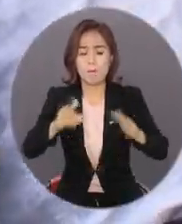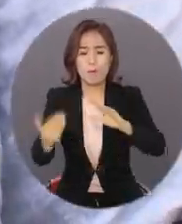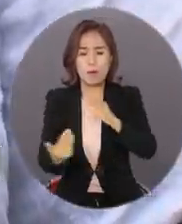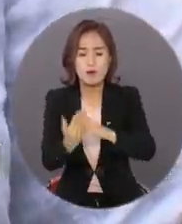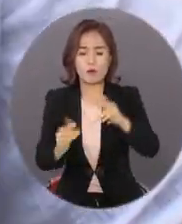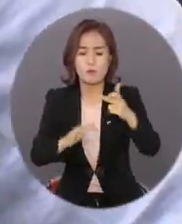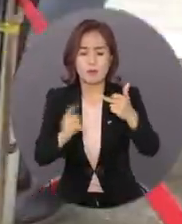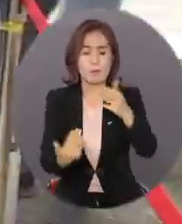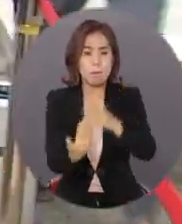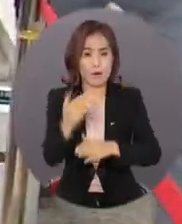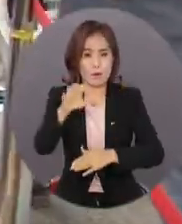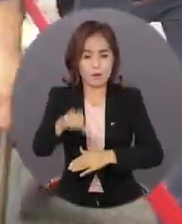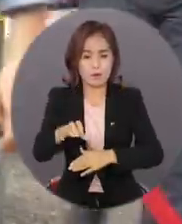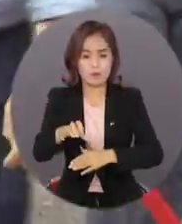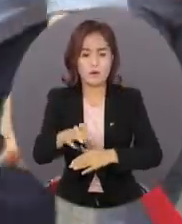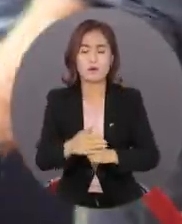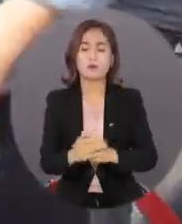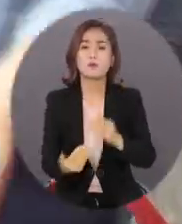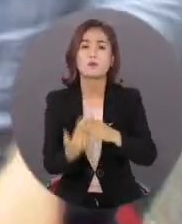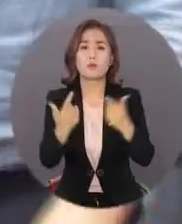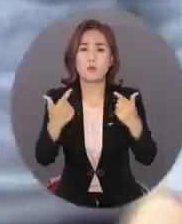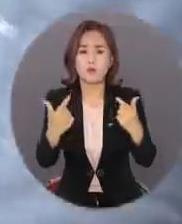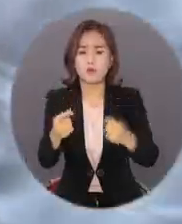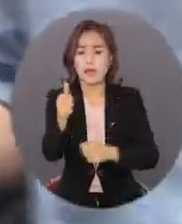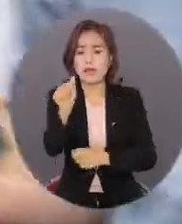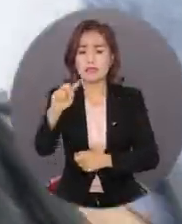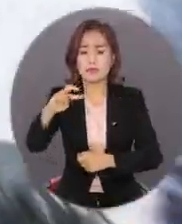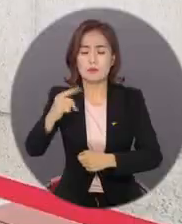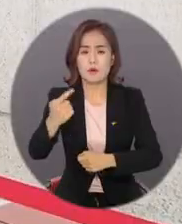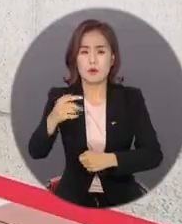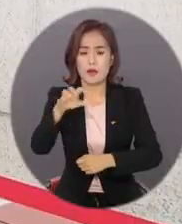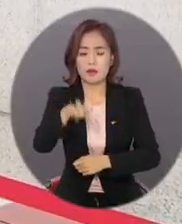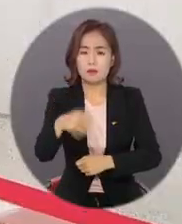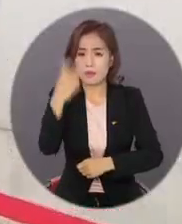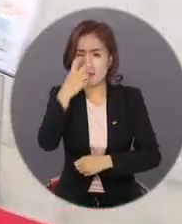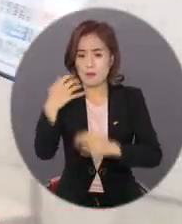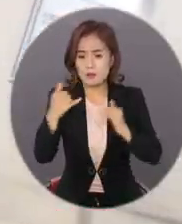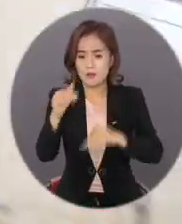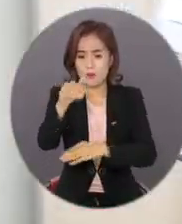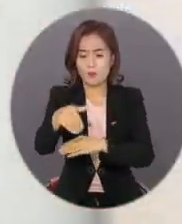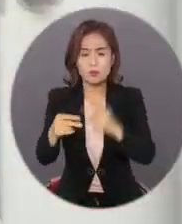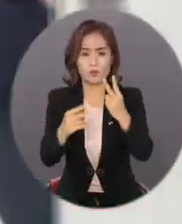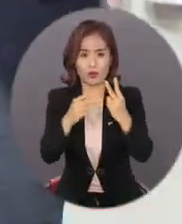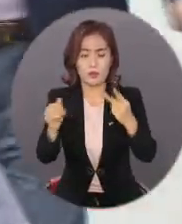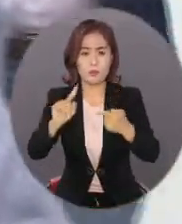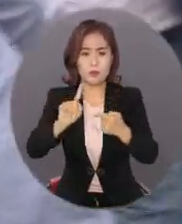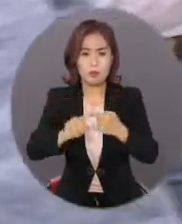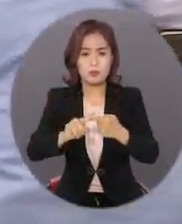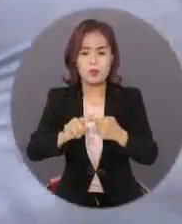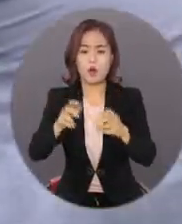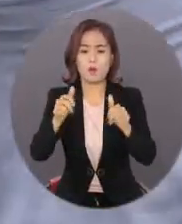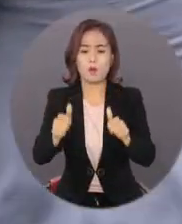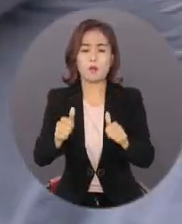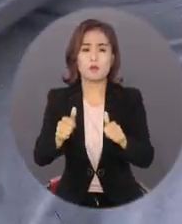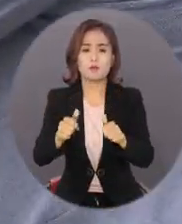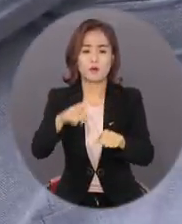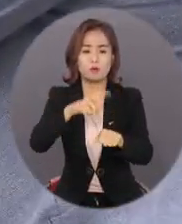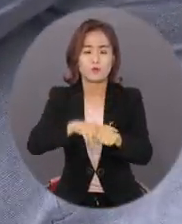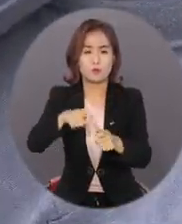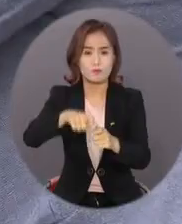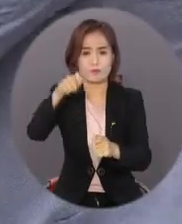17명의 사상자가 발생한 참사를 불러왔던 한솔기업의 현장 소장과 굴착기 기사 등 2명은 법원에서